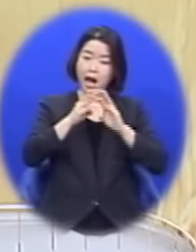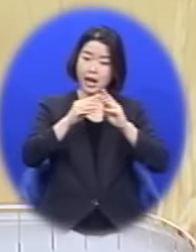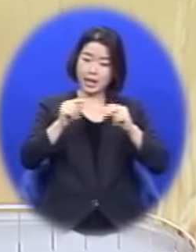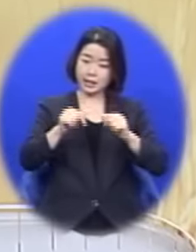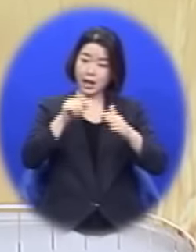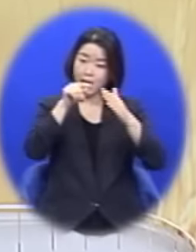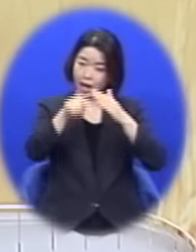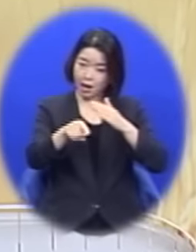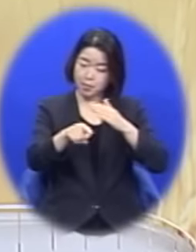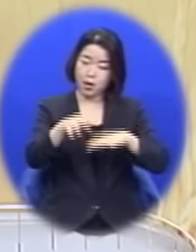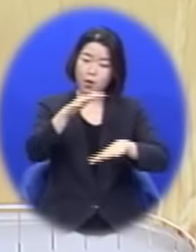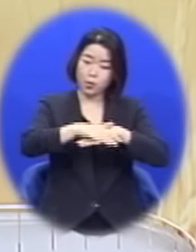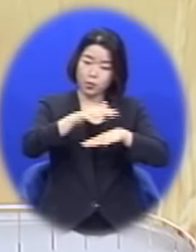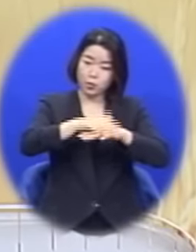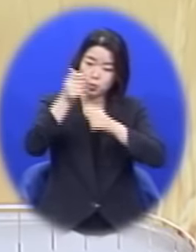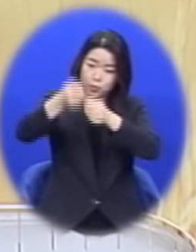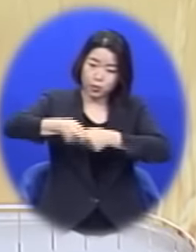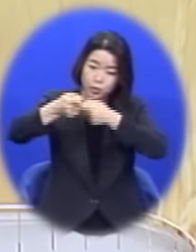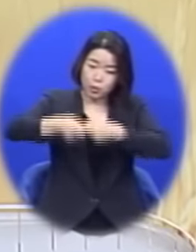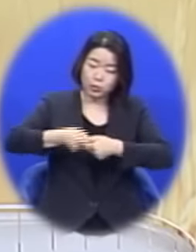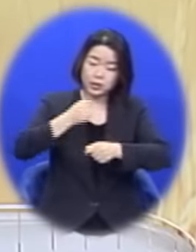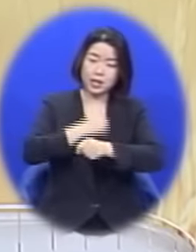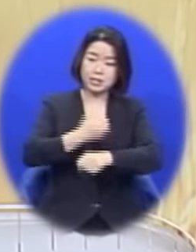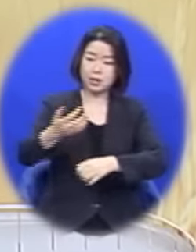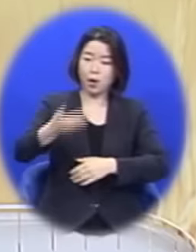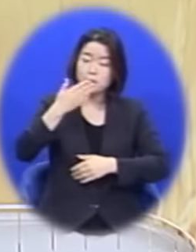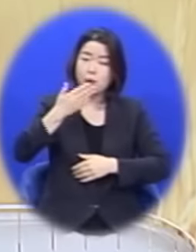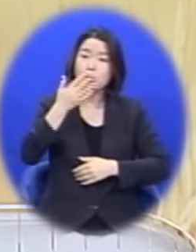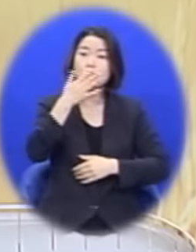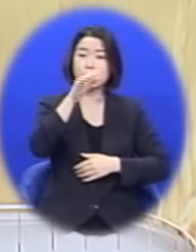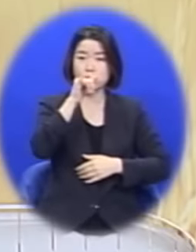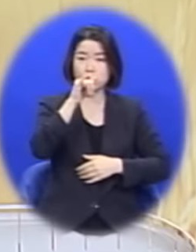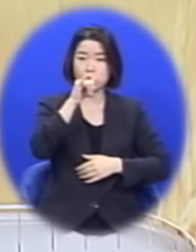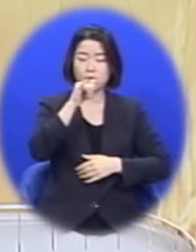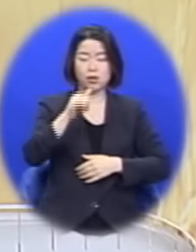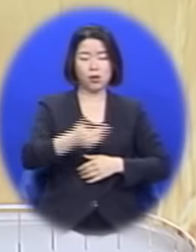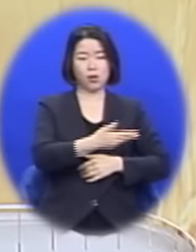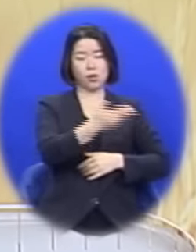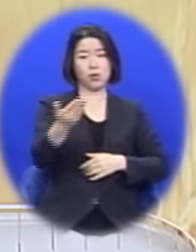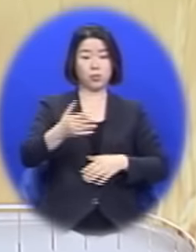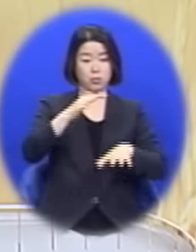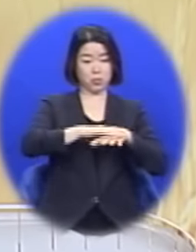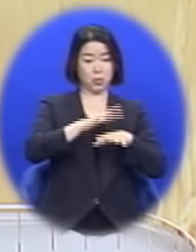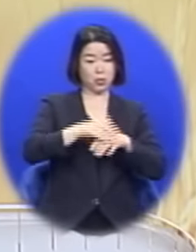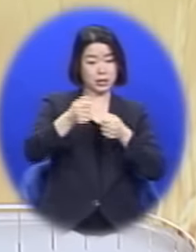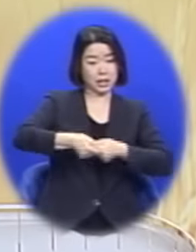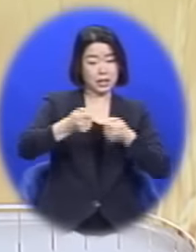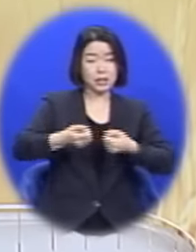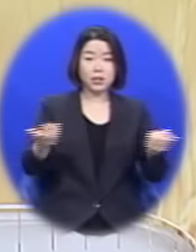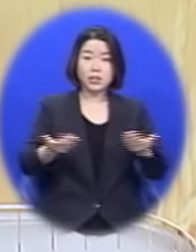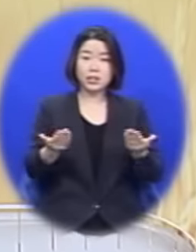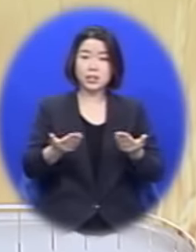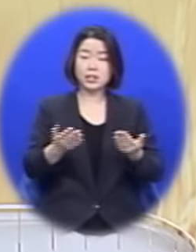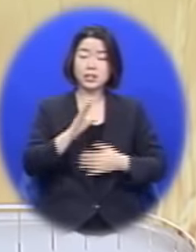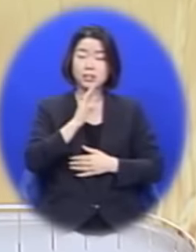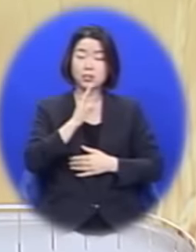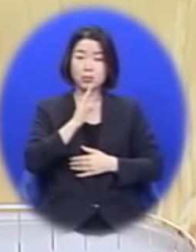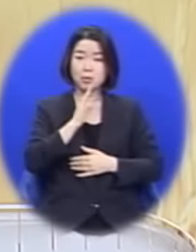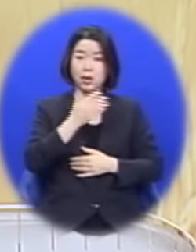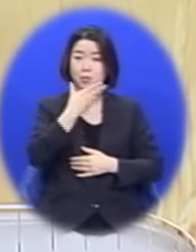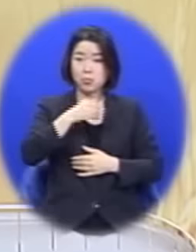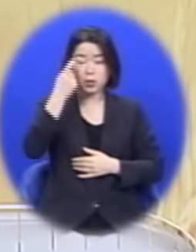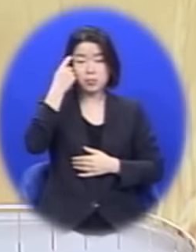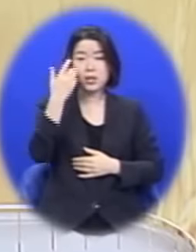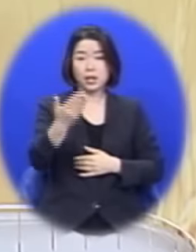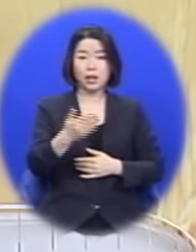거기서 너희들이 먹을 것이라. 아, 여러분 농사 짓는 게 무슨 복입니까? 솔직히 여기에 농사 짓기 싫어서 지금